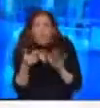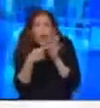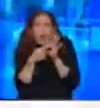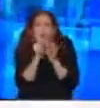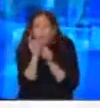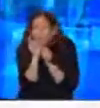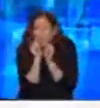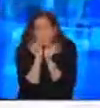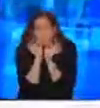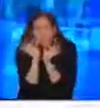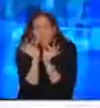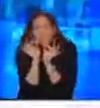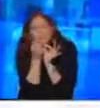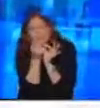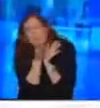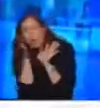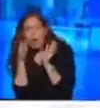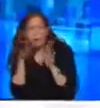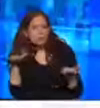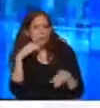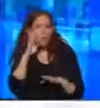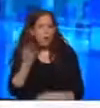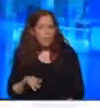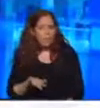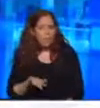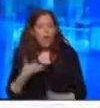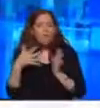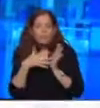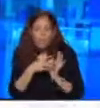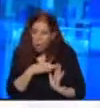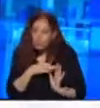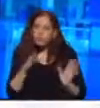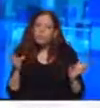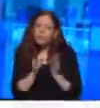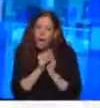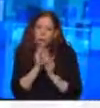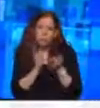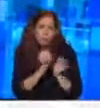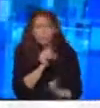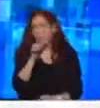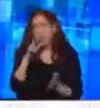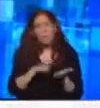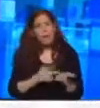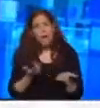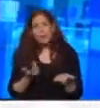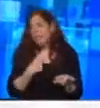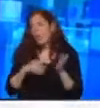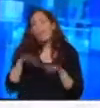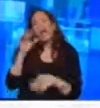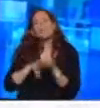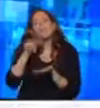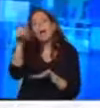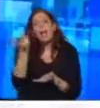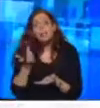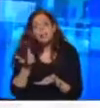קרקוב שחורג מאדמות המדינה. זה פשוט לא יאמן. אבל הביקורת שלי, יחד עם השופטת נאור, כן. לא כלפי בג"ץ. בג"ץ, אני לא בחרתי אותם, השופטים האלה לא